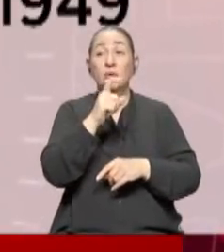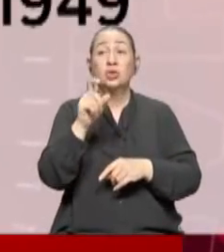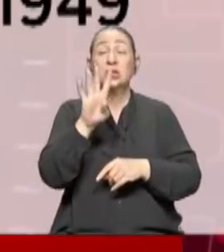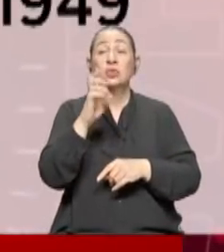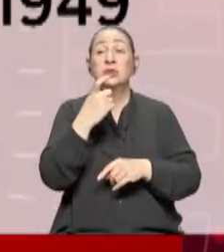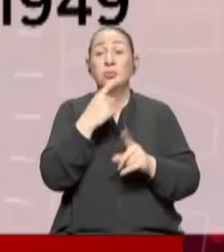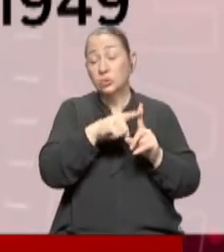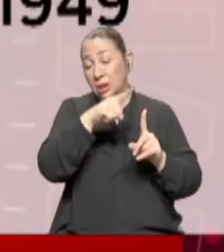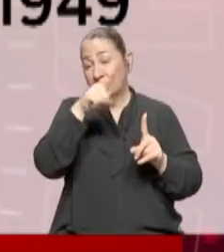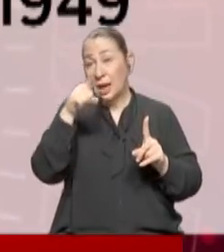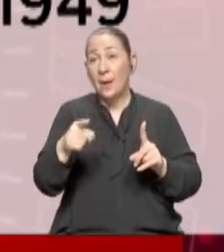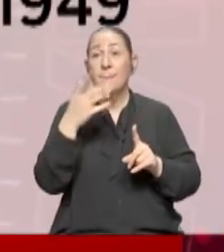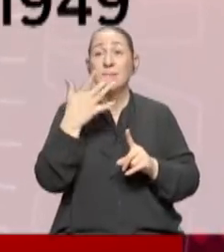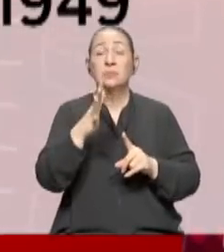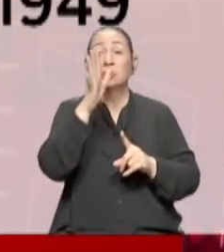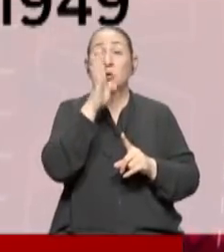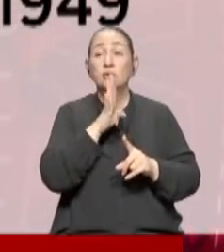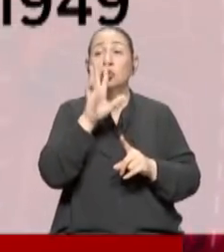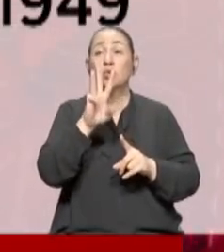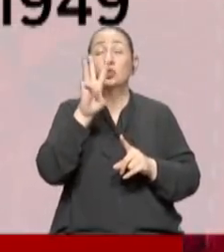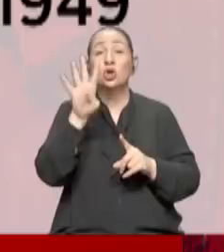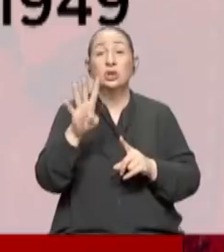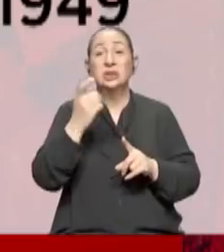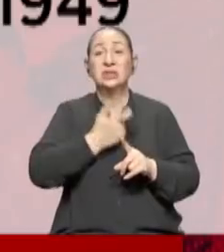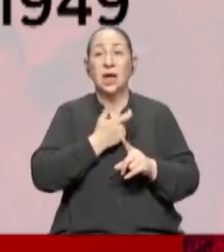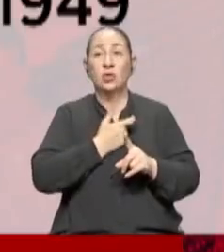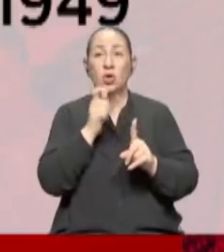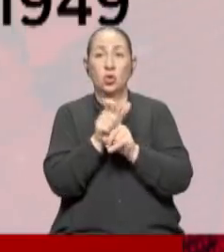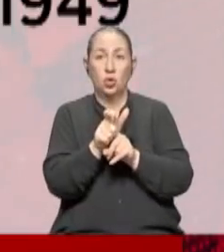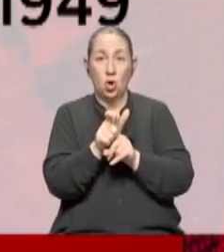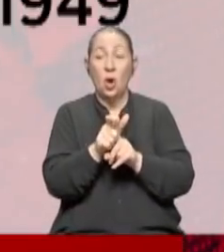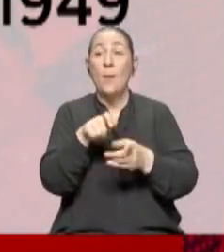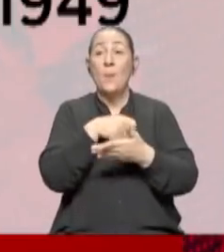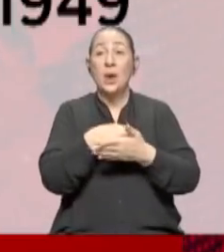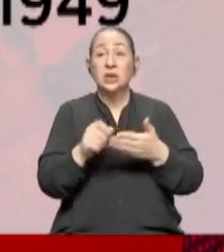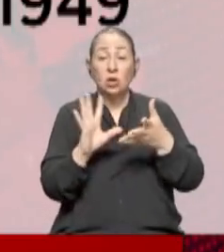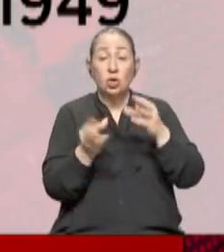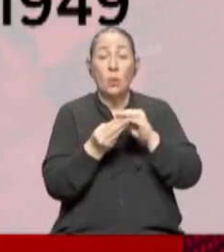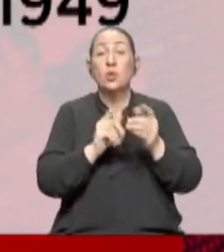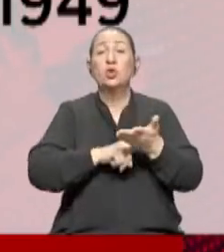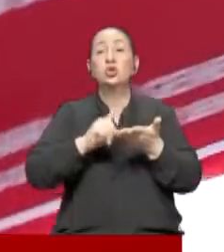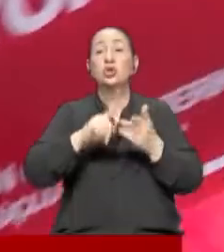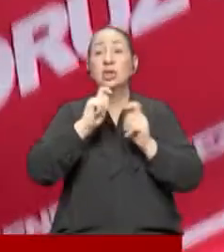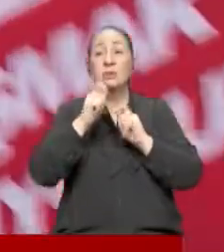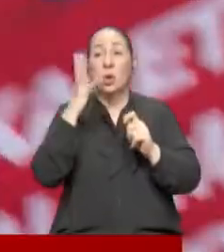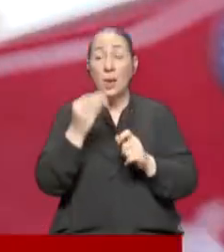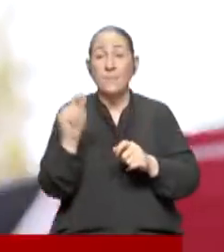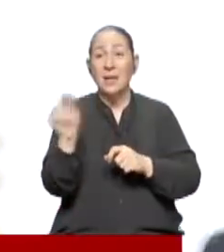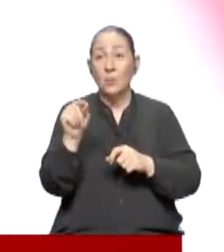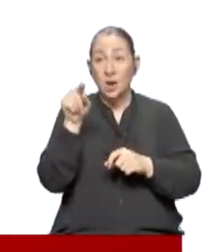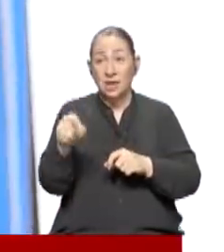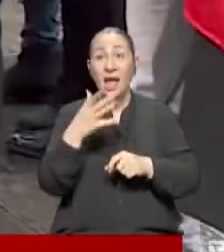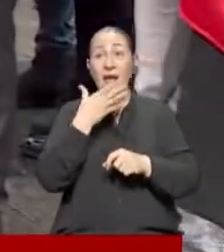1949 yılından bu yana 5434 sayılı kanun ile korunuyor. Maaşları toplu sözleşmeyle belirlenen